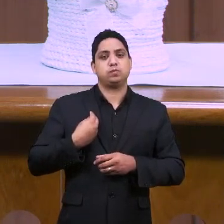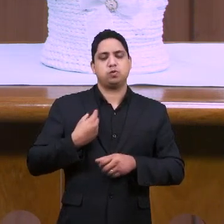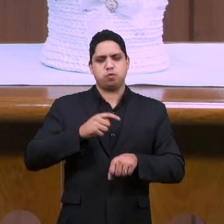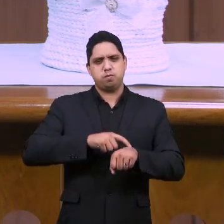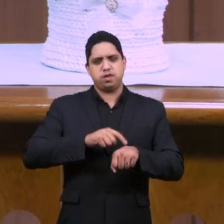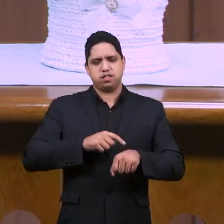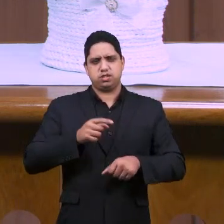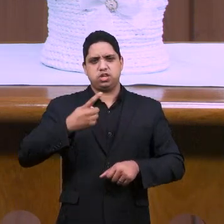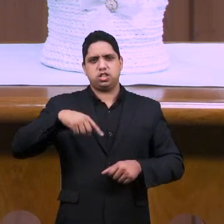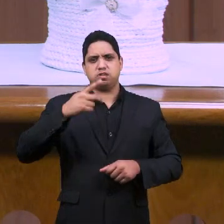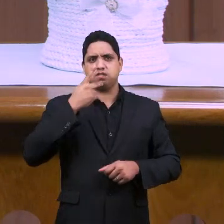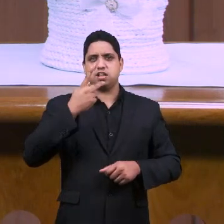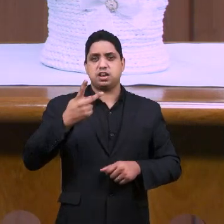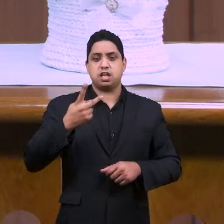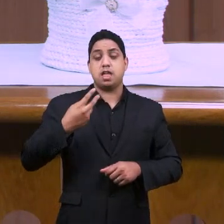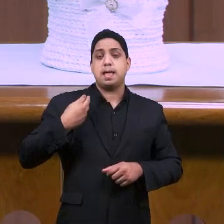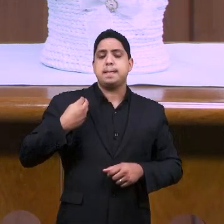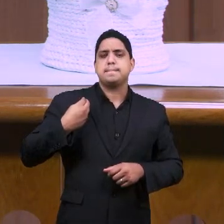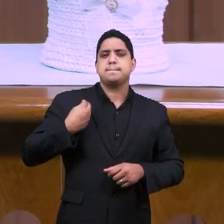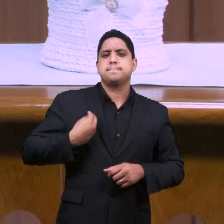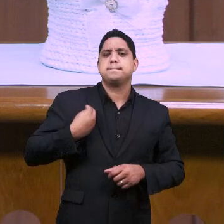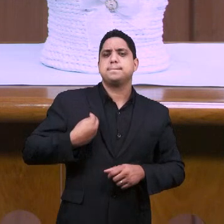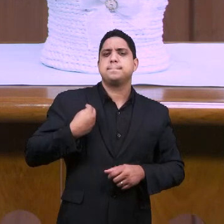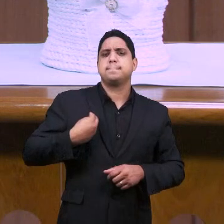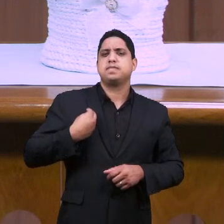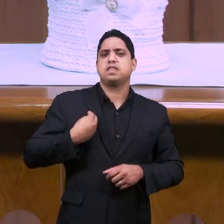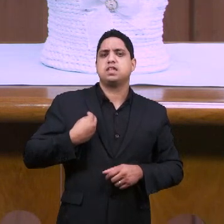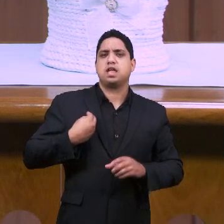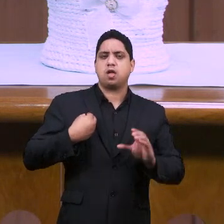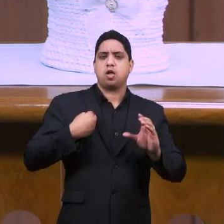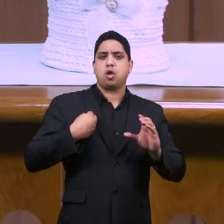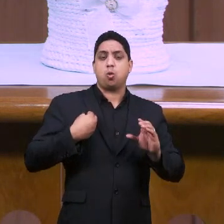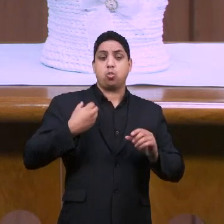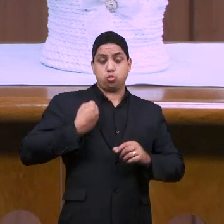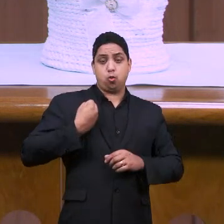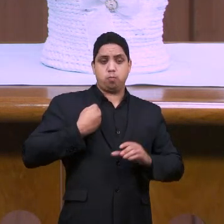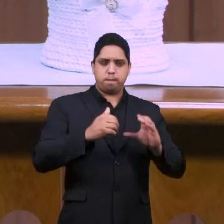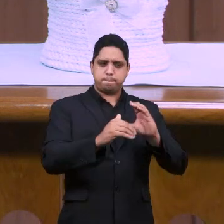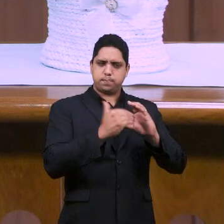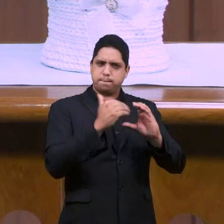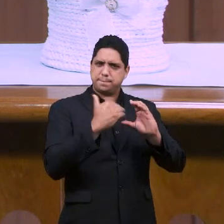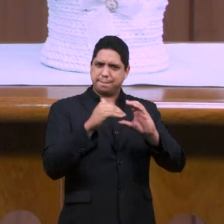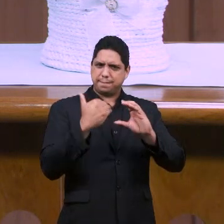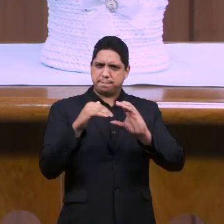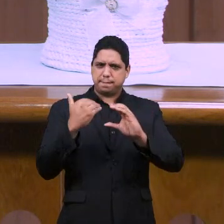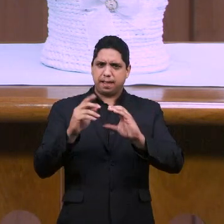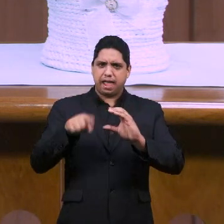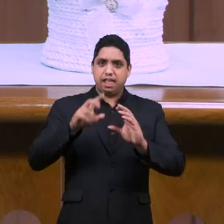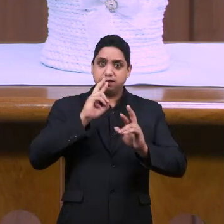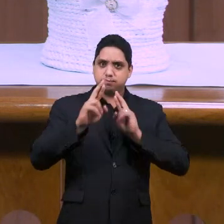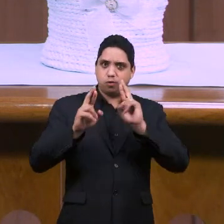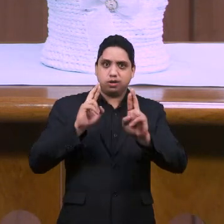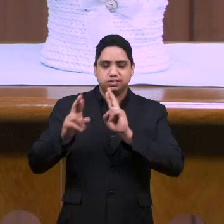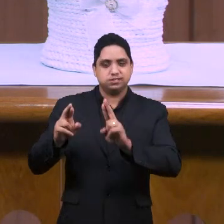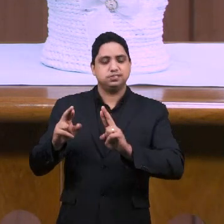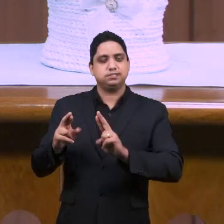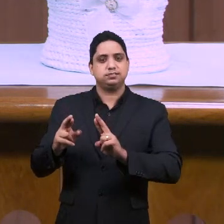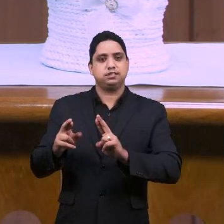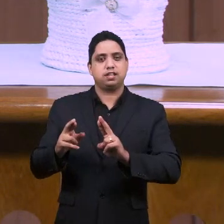participations. Quand on parle en participation, on parle au nombre de